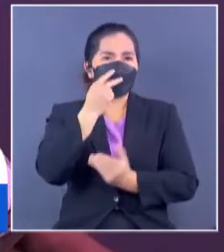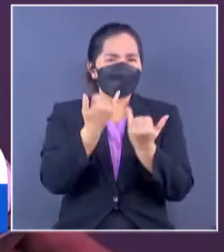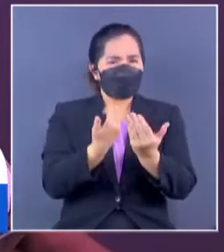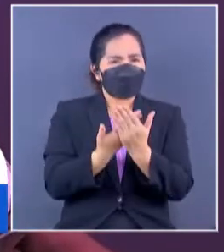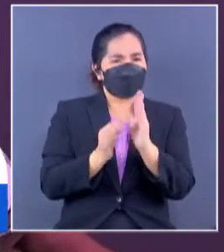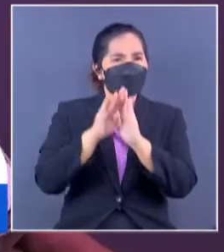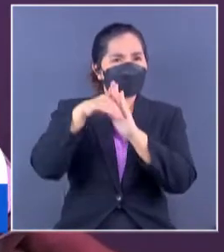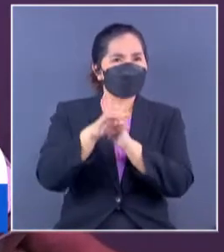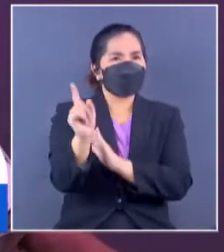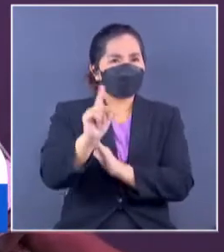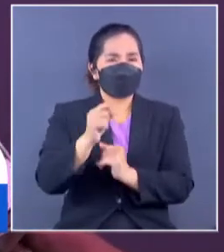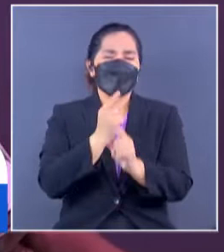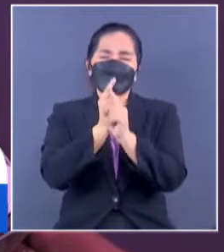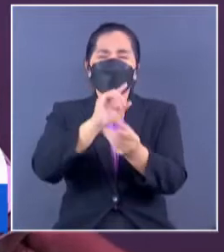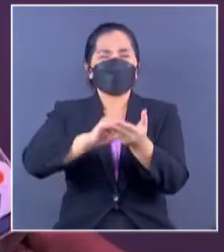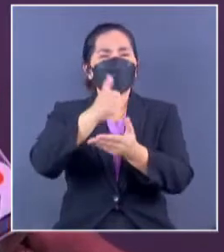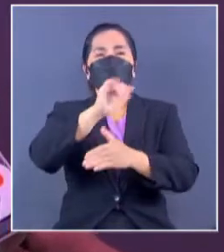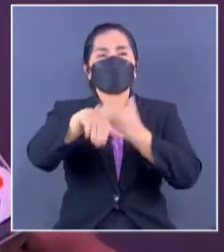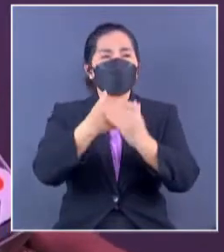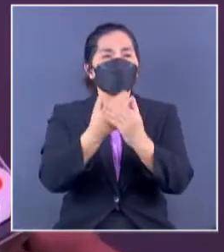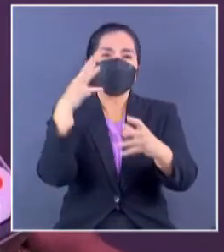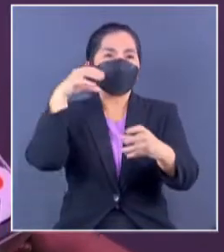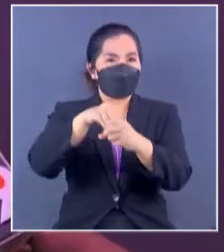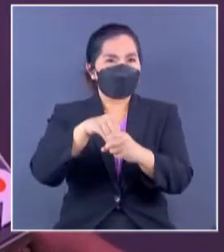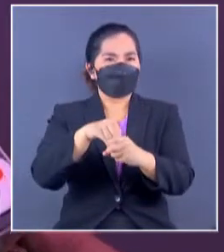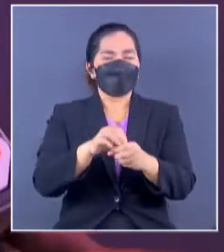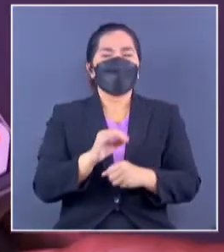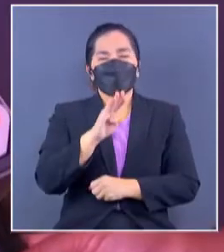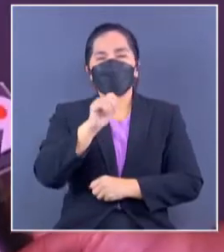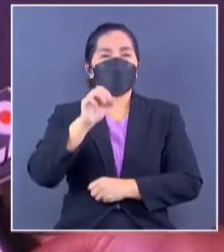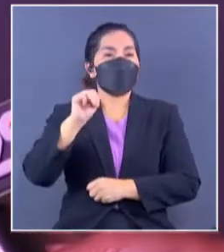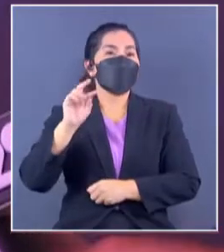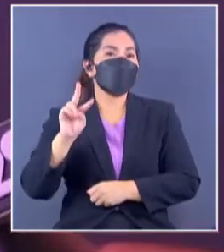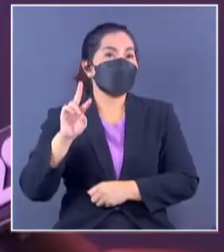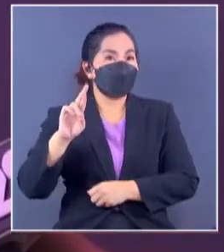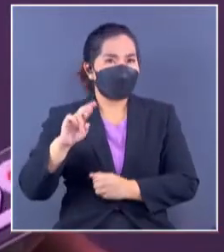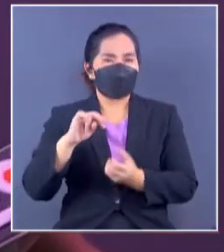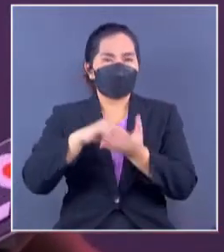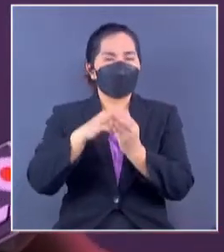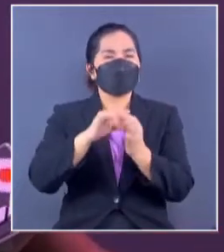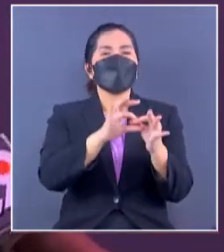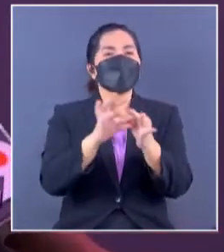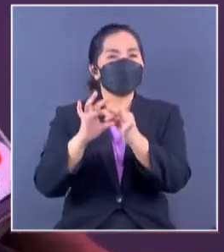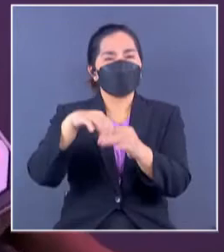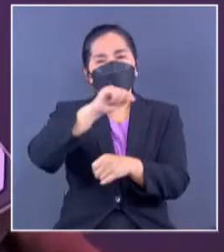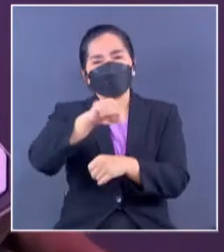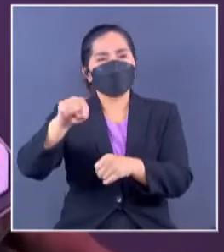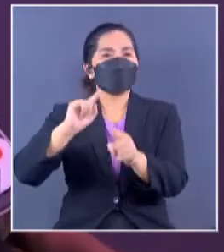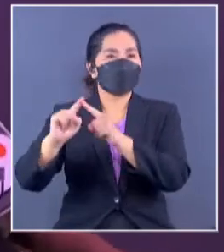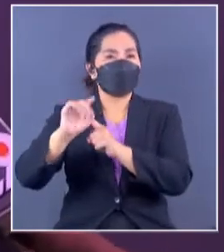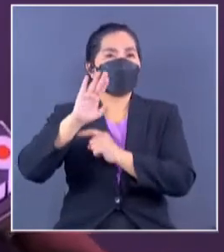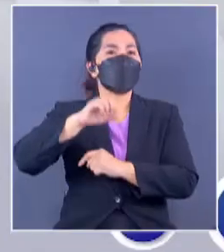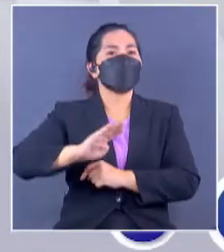งินตามเรื่องต่างๆได้จากอันนี้อันเดียวซึ่งมันเป็นจุดเขาเรียกว่าจุดลิงก์ไปที่หน่วยงานอื่นๆของเรา